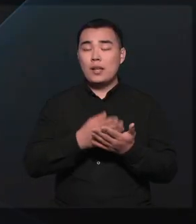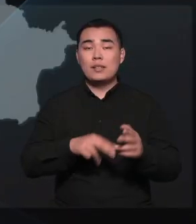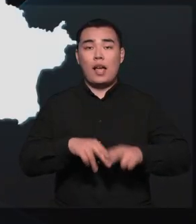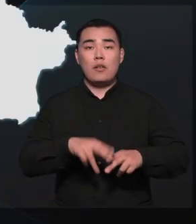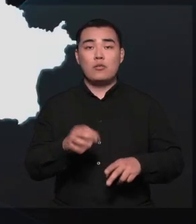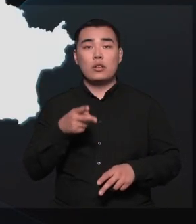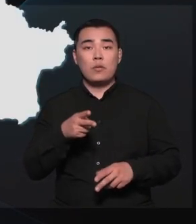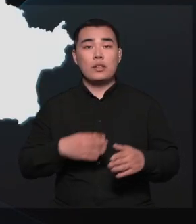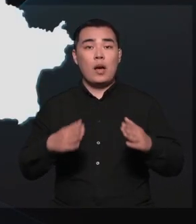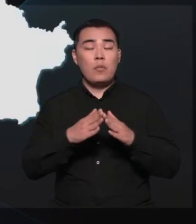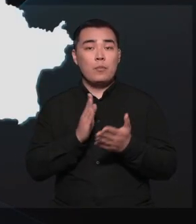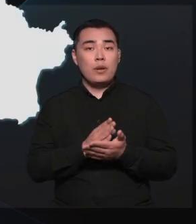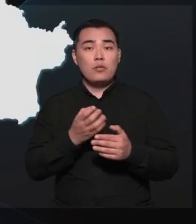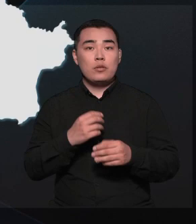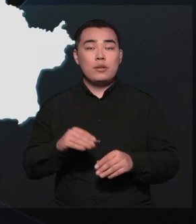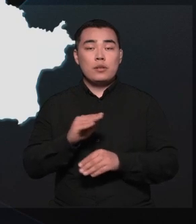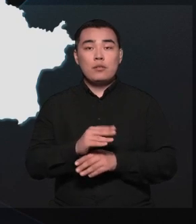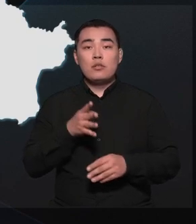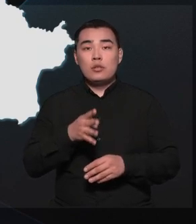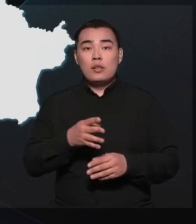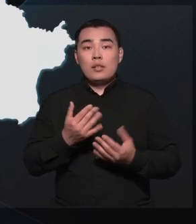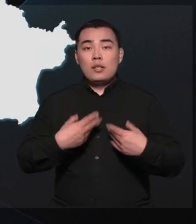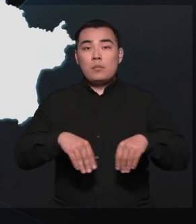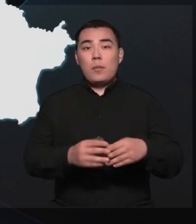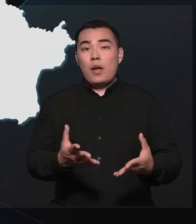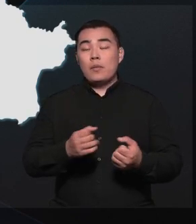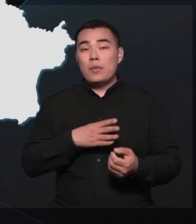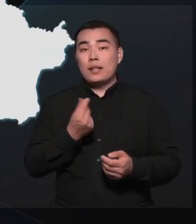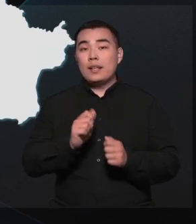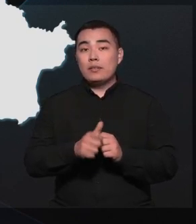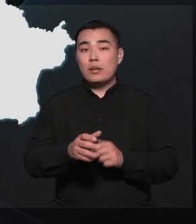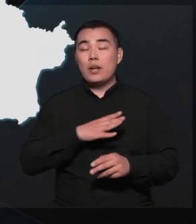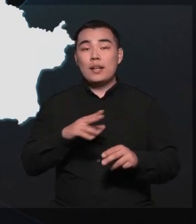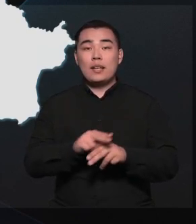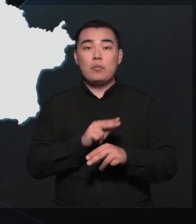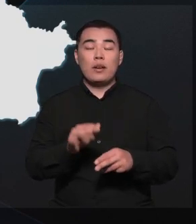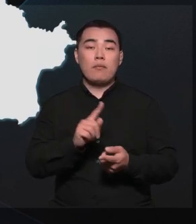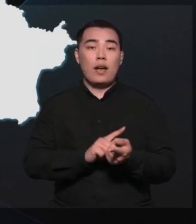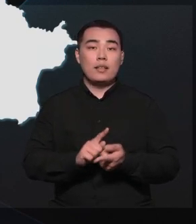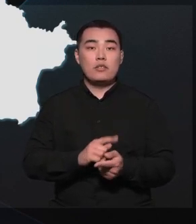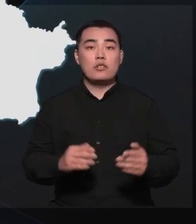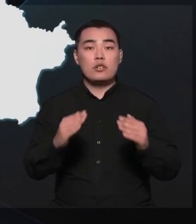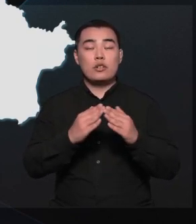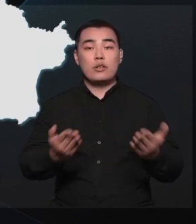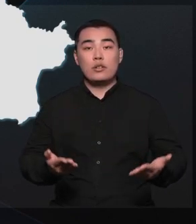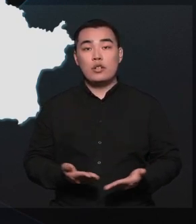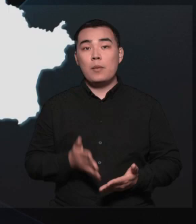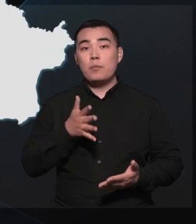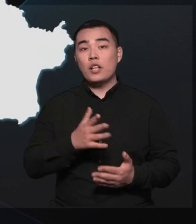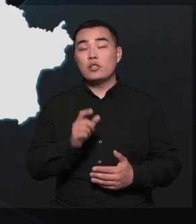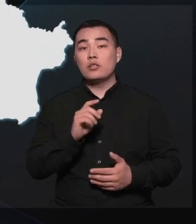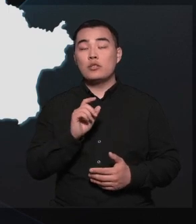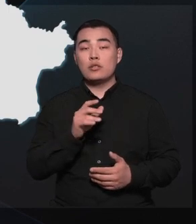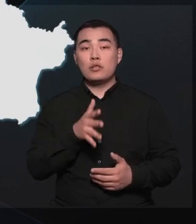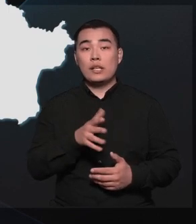порядка 2000 домов. Также около 4000 семей получили компенсацию на ремонт и восстановление жилья. Больше 5000